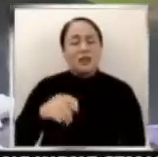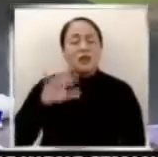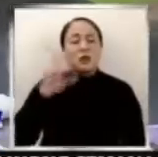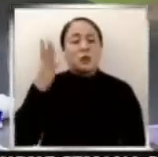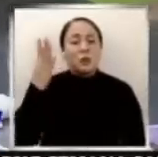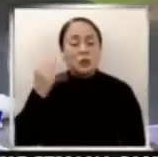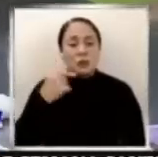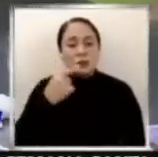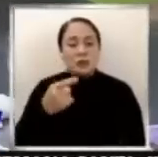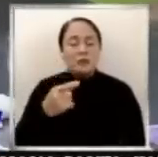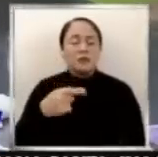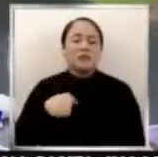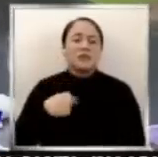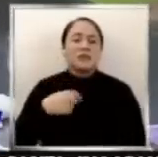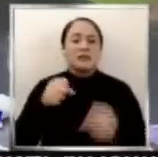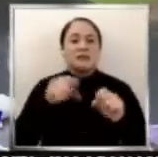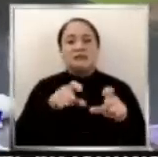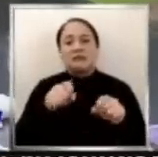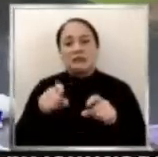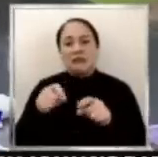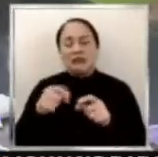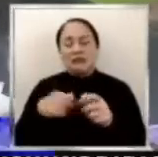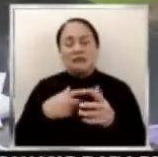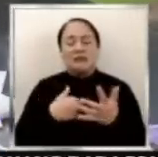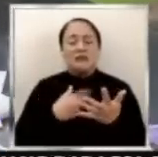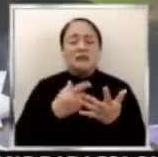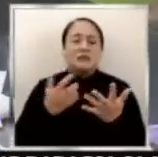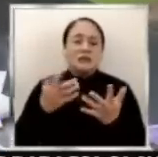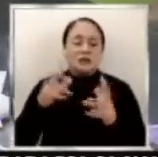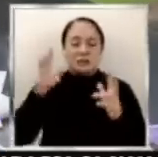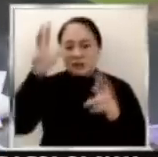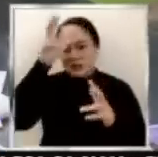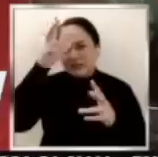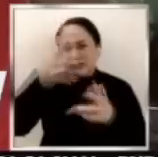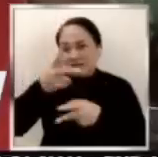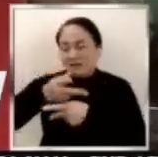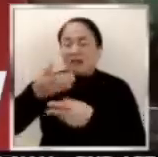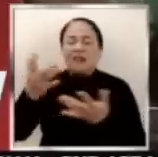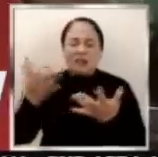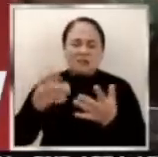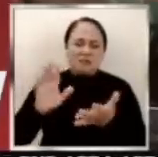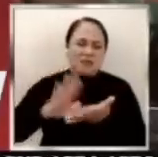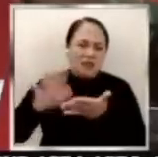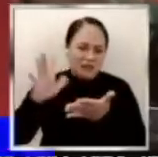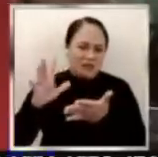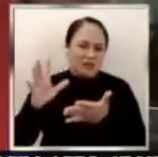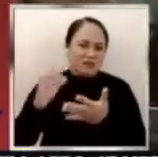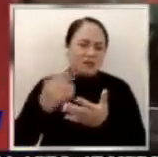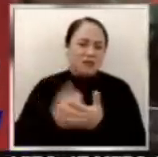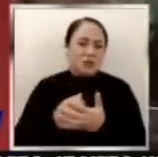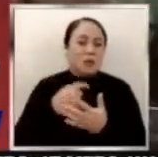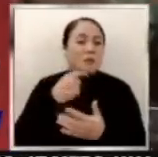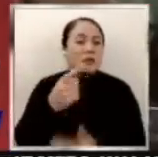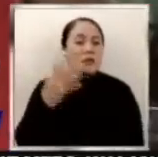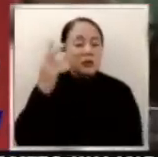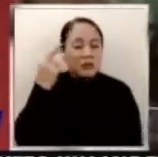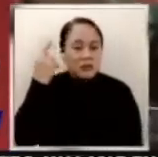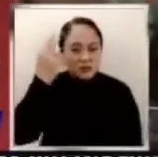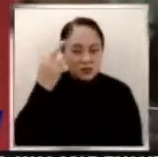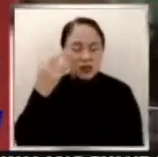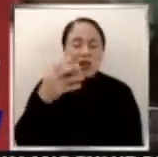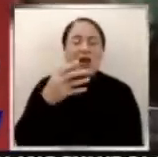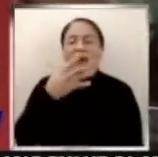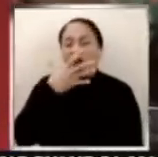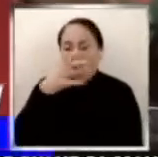poultry, ganun din. Tumataas din. Kaya medyo mataas din ang bigay sa amin. Sabi daw po, mainit,